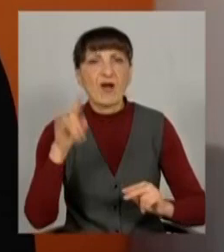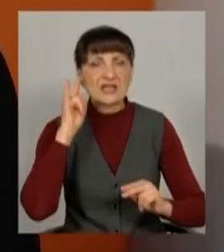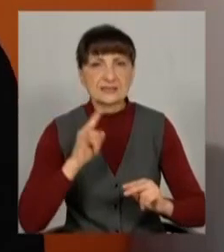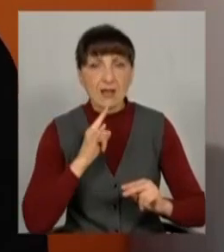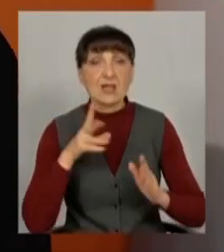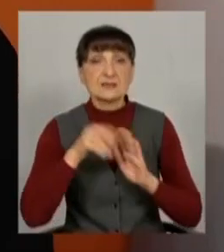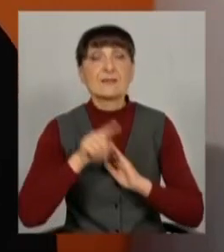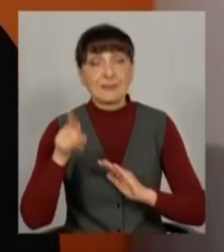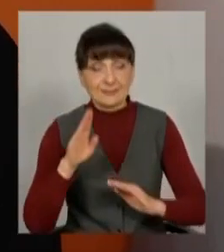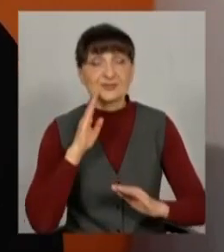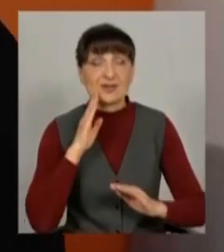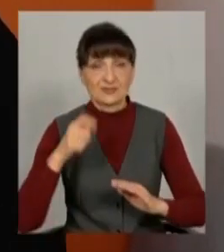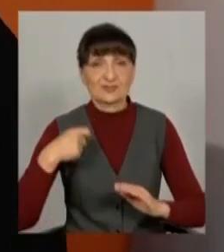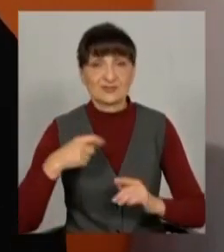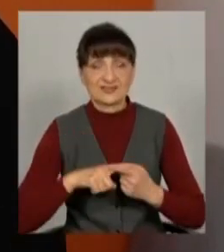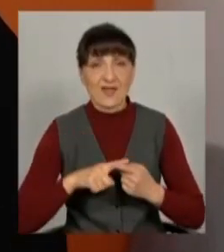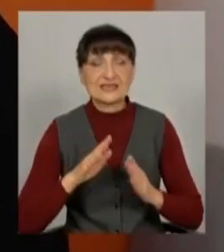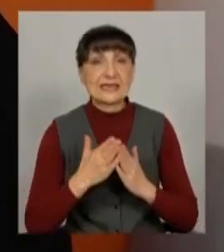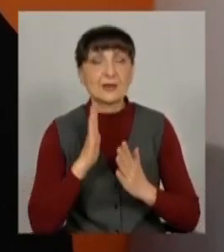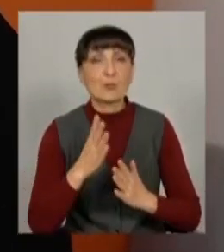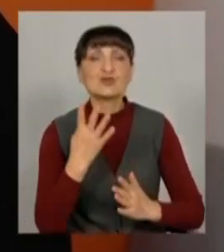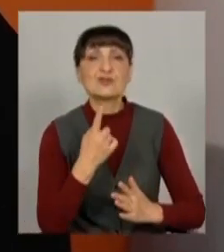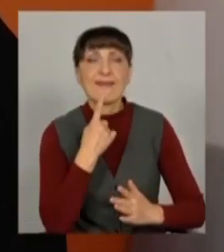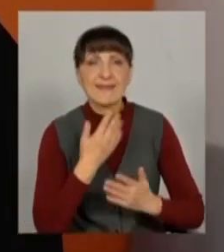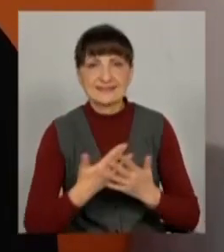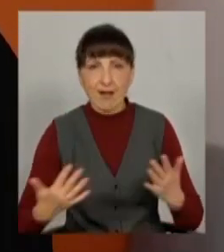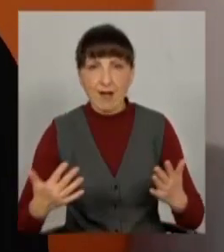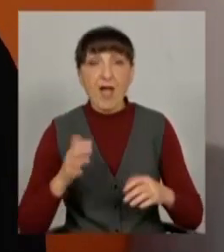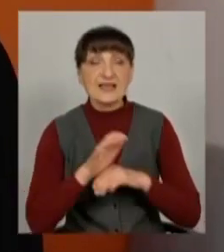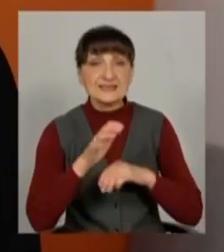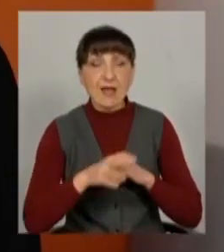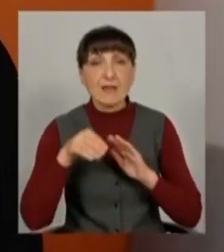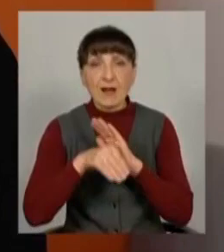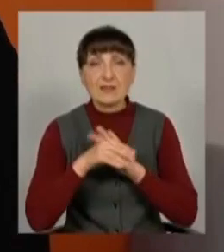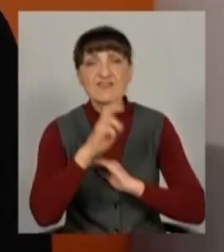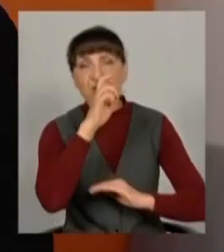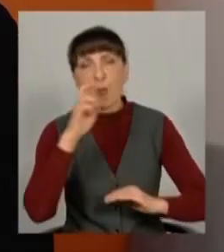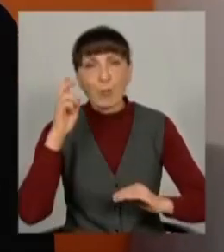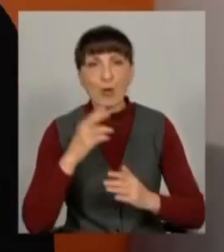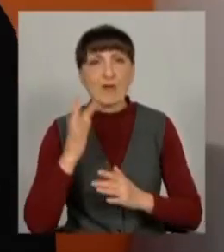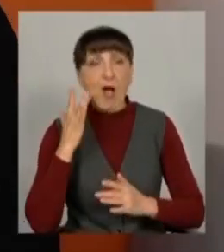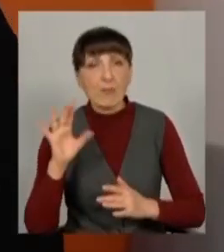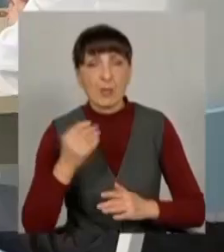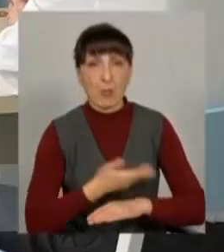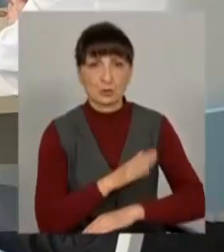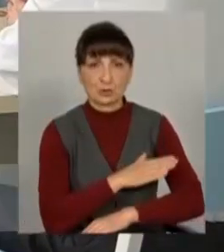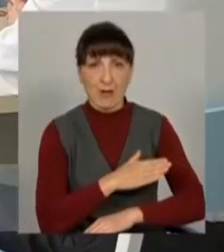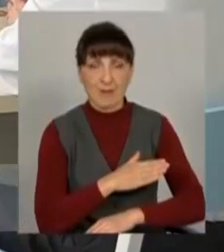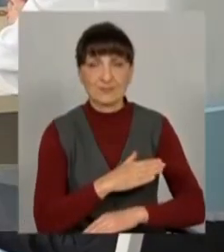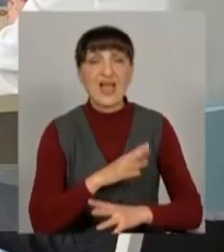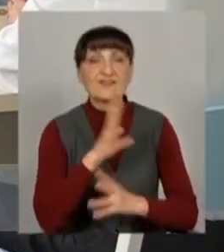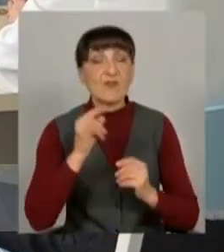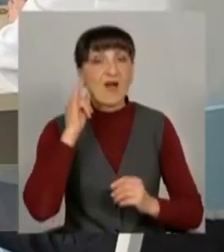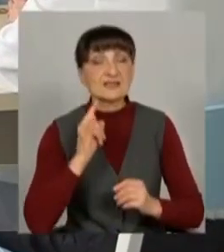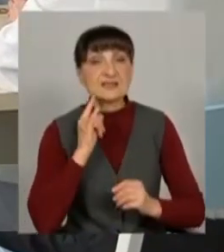среди них есть и адеп Хан апай книга выйдет на четырёх языках издания хранятся в библиотеках Америки и Польши всего в